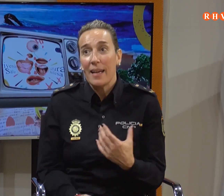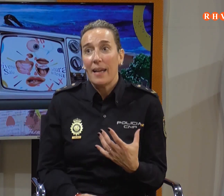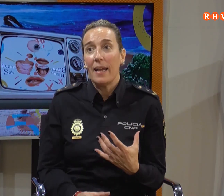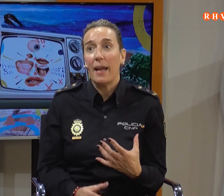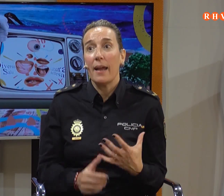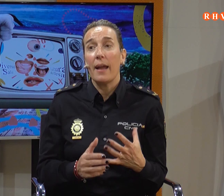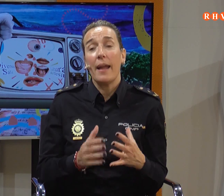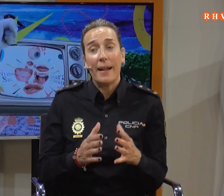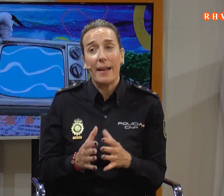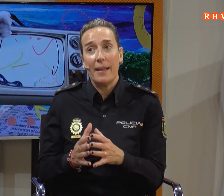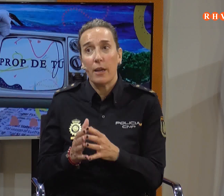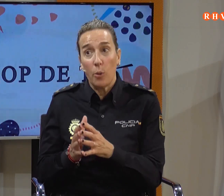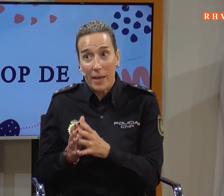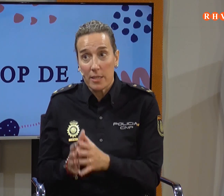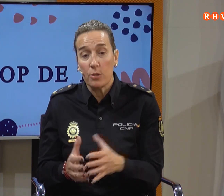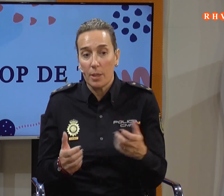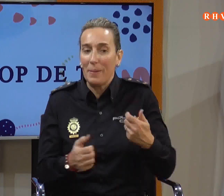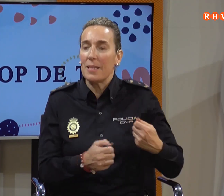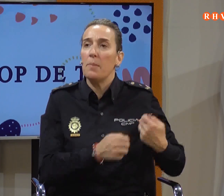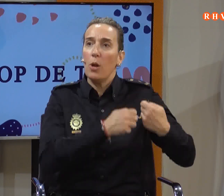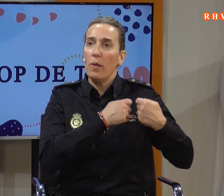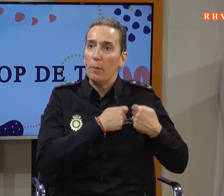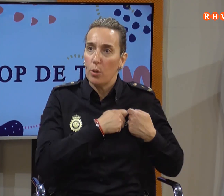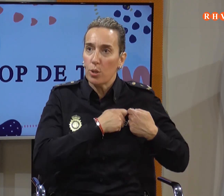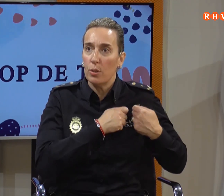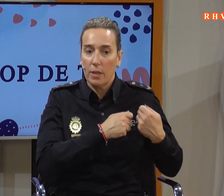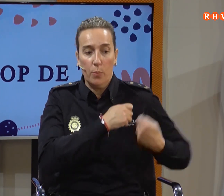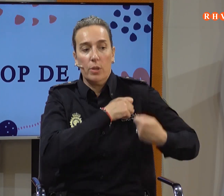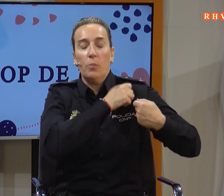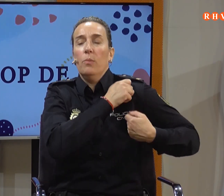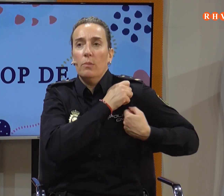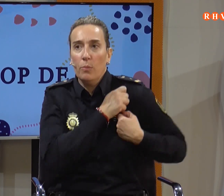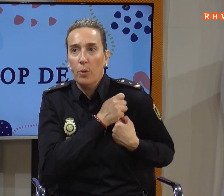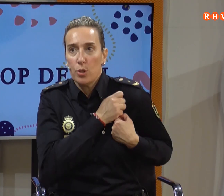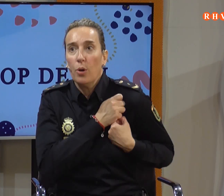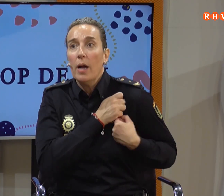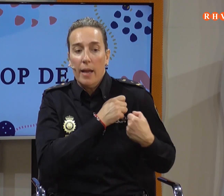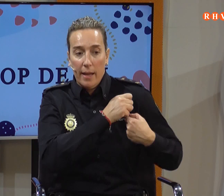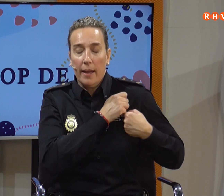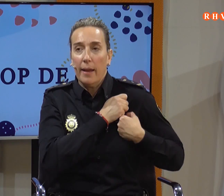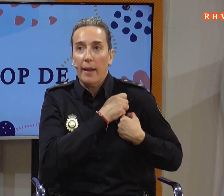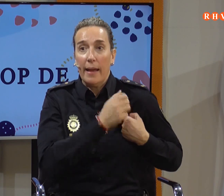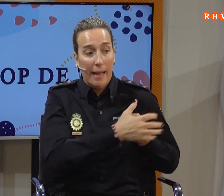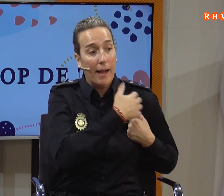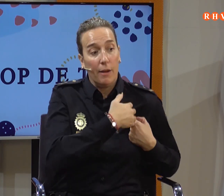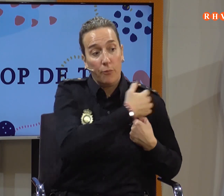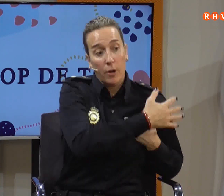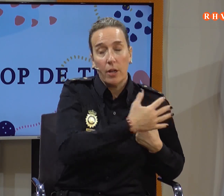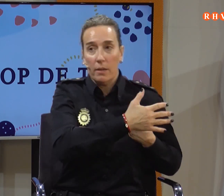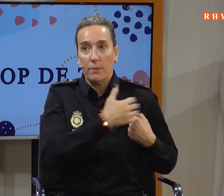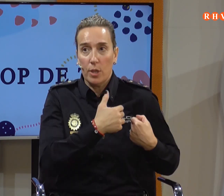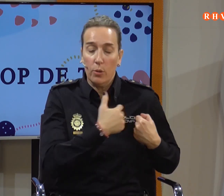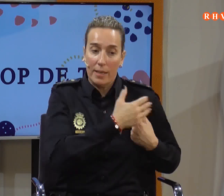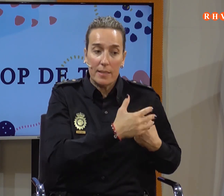metàl·lic. Encara en les recomanacions, de, per exemple, lo del bolso, que no portem un bolso a